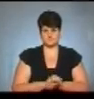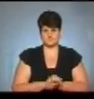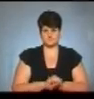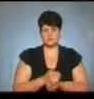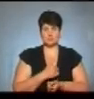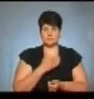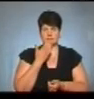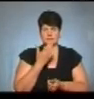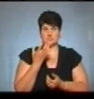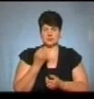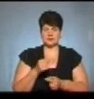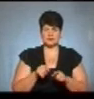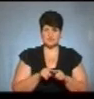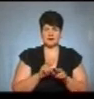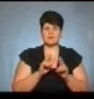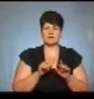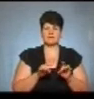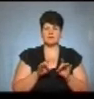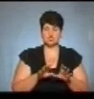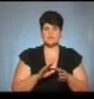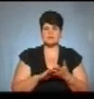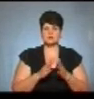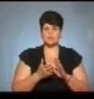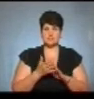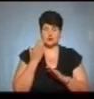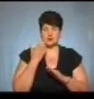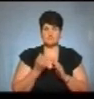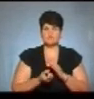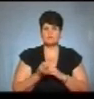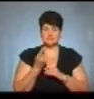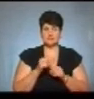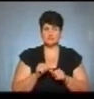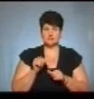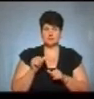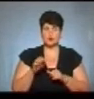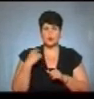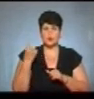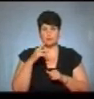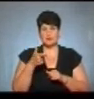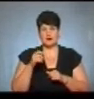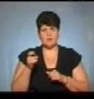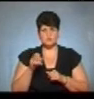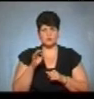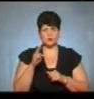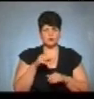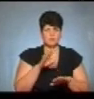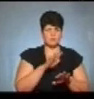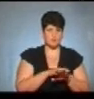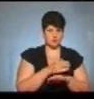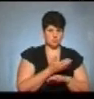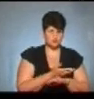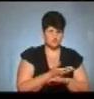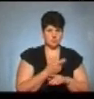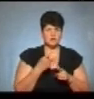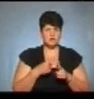Хочу запитати ще таке. Як вирішилася ситуація, яка виникла, зокрема, з облгазом і з Ощадбанком, зокрема,